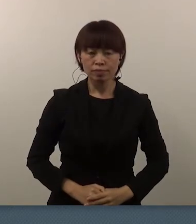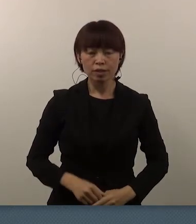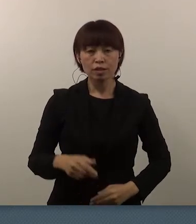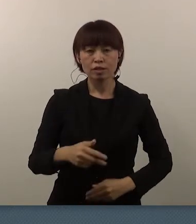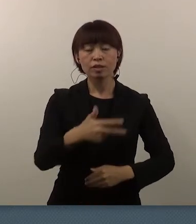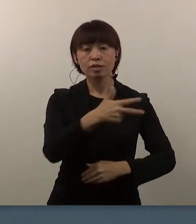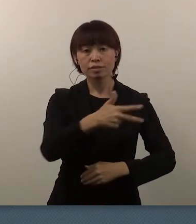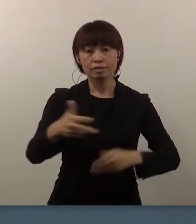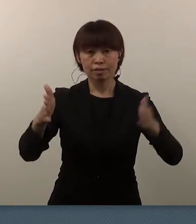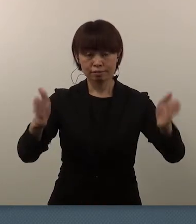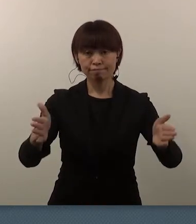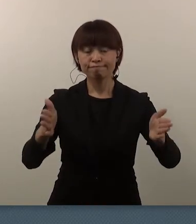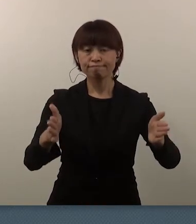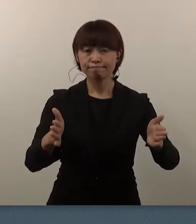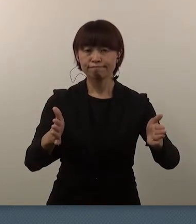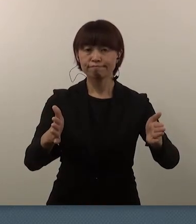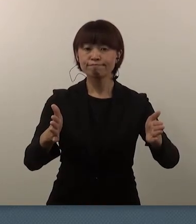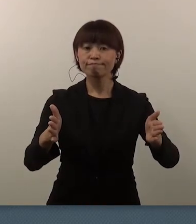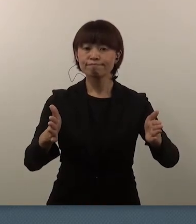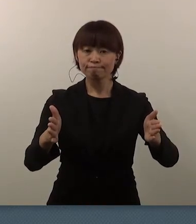中ですけれども、